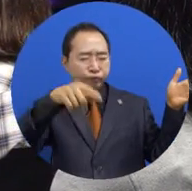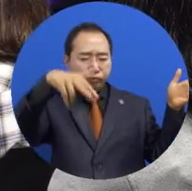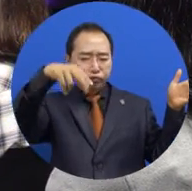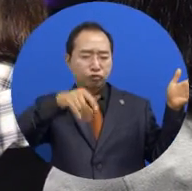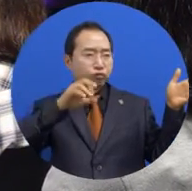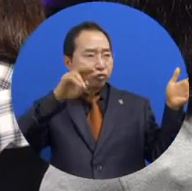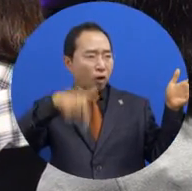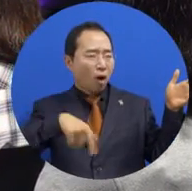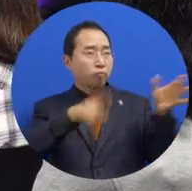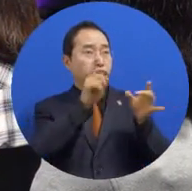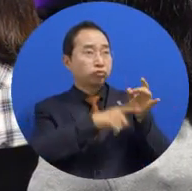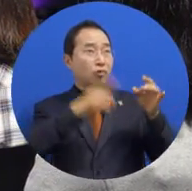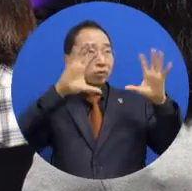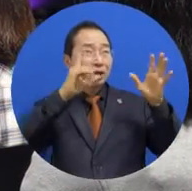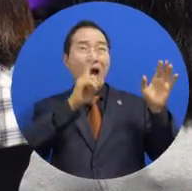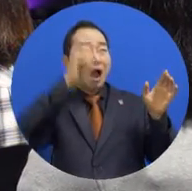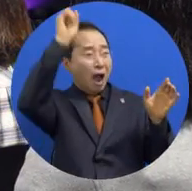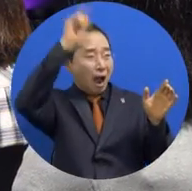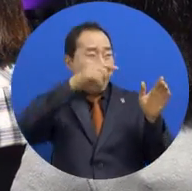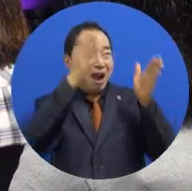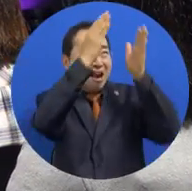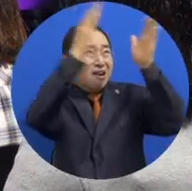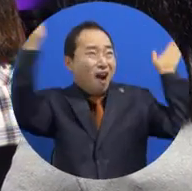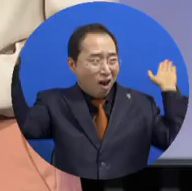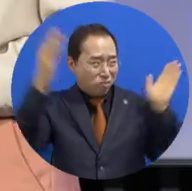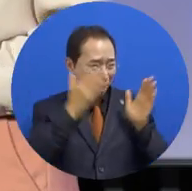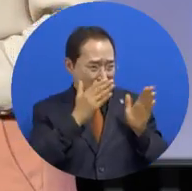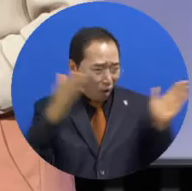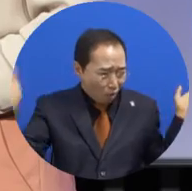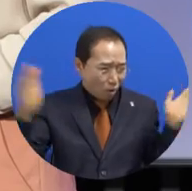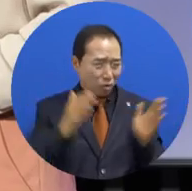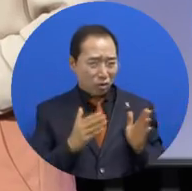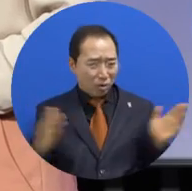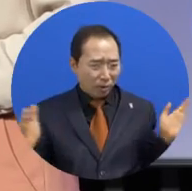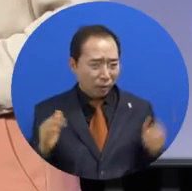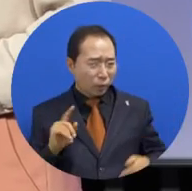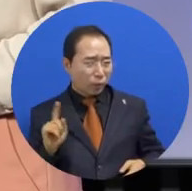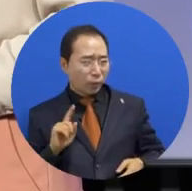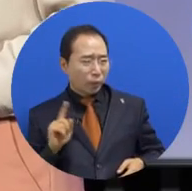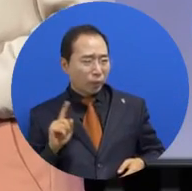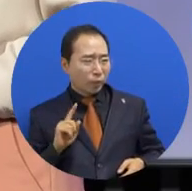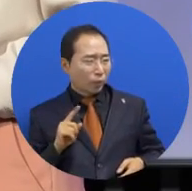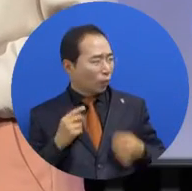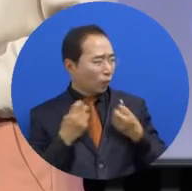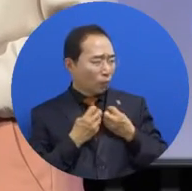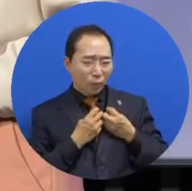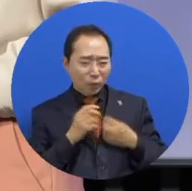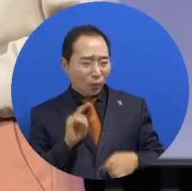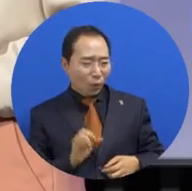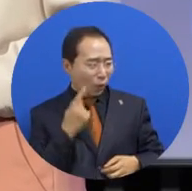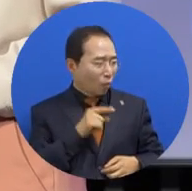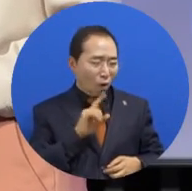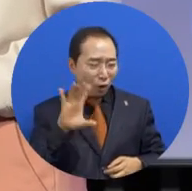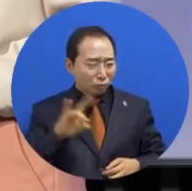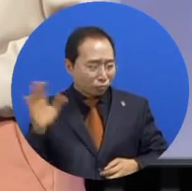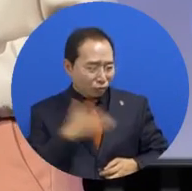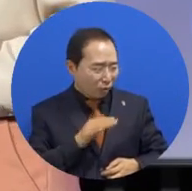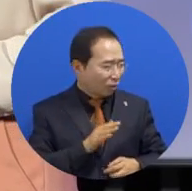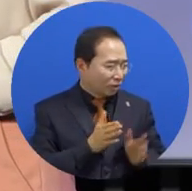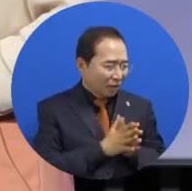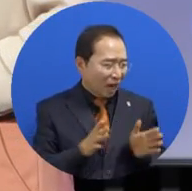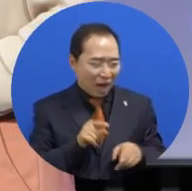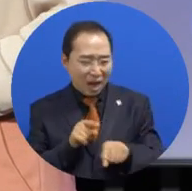세계가 거의 하늘과 땅 바다인 거예요. 그래서 어디서 먼저 지금 헤엄을 쳐야